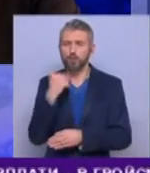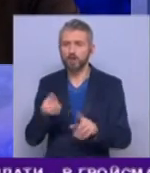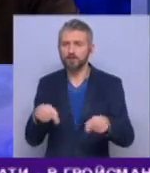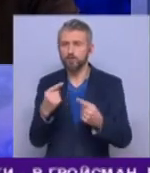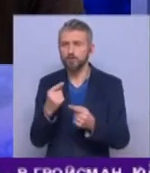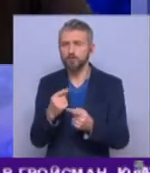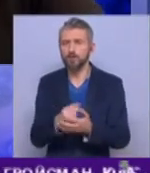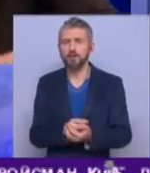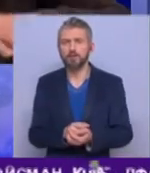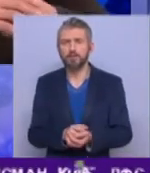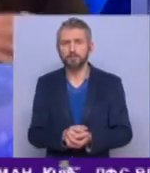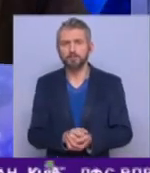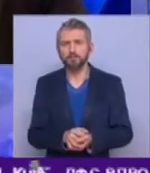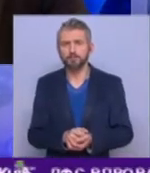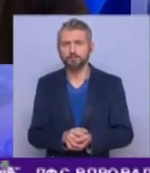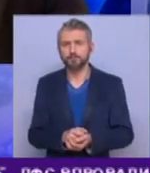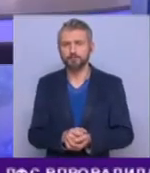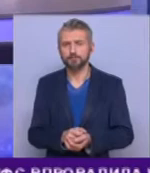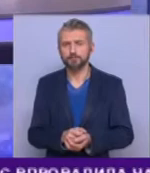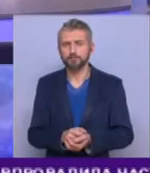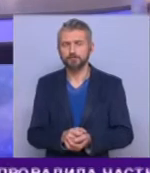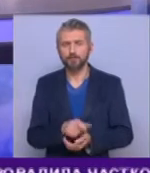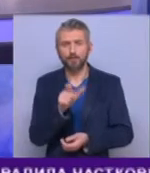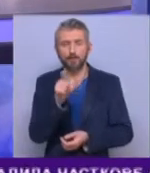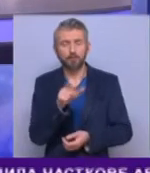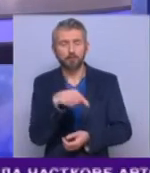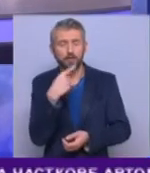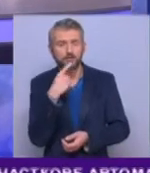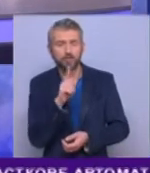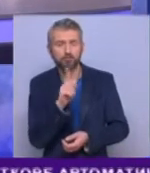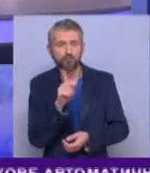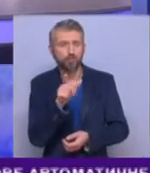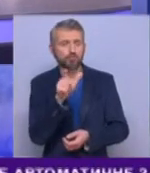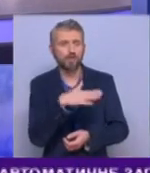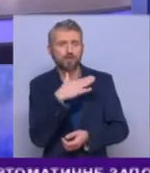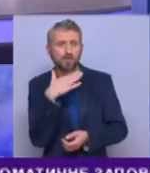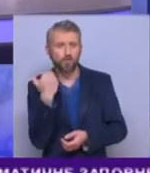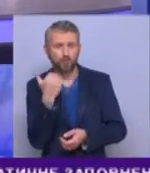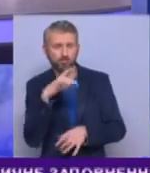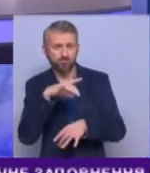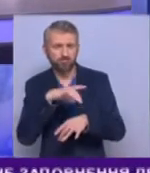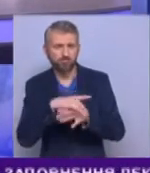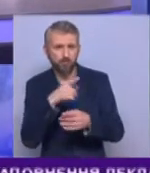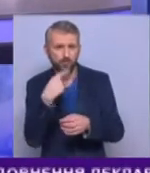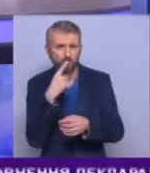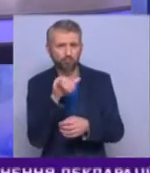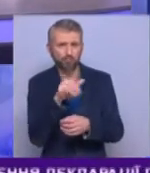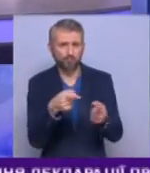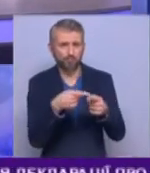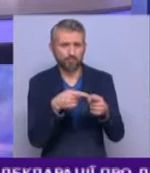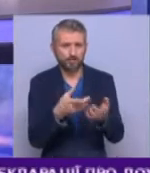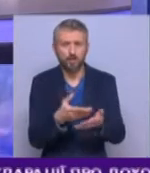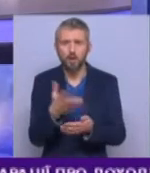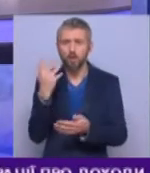було об'єднання, будинок розслів. Та ні, він же каже про те, що вони не хочуть світити цих орендарів для того, щоб там не платити податки. Ви знаєте, в казну Києва.